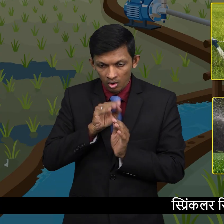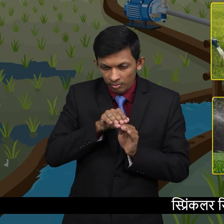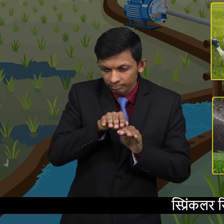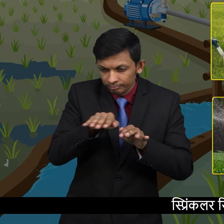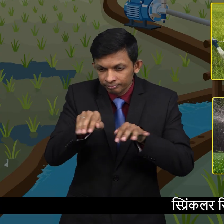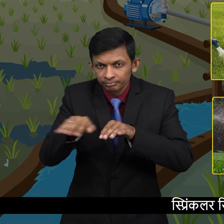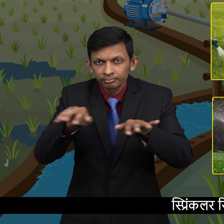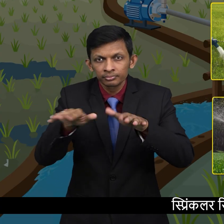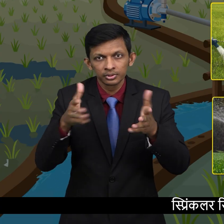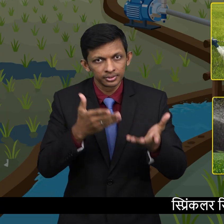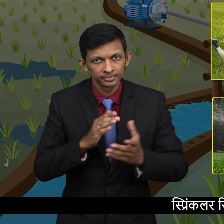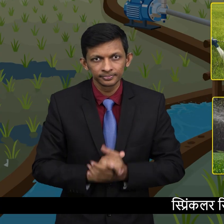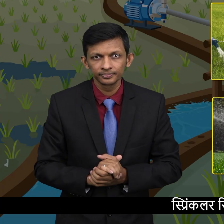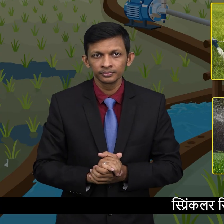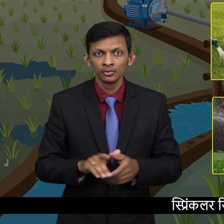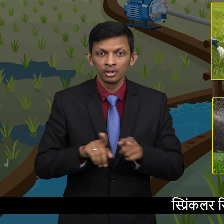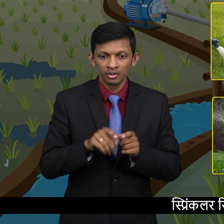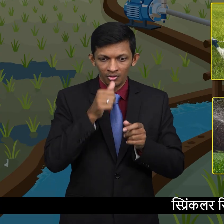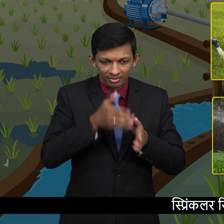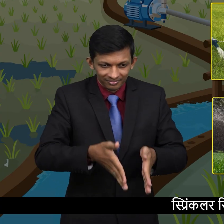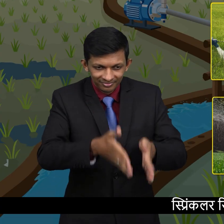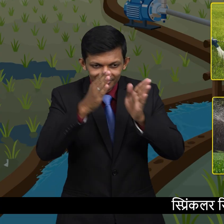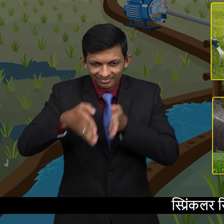स्प्रिंकलर सिंचाई और ड्रिप सिंचाई।